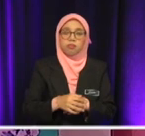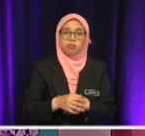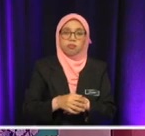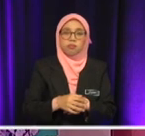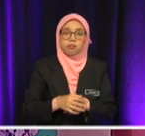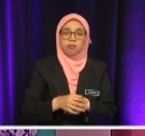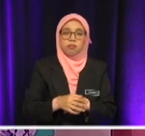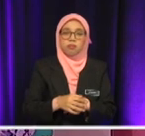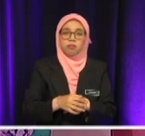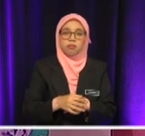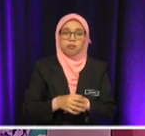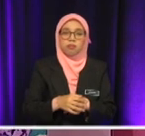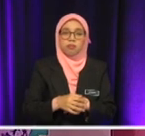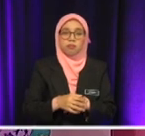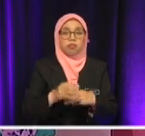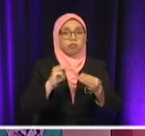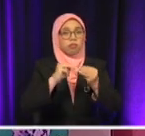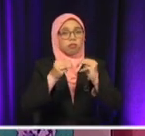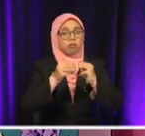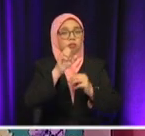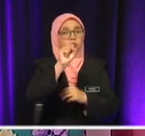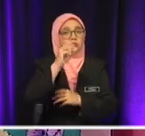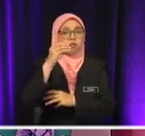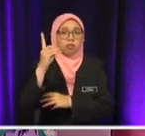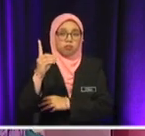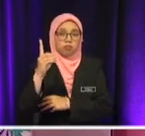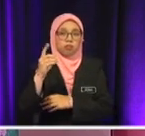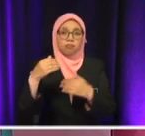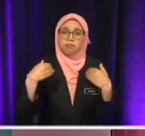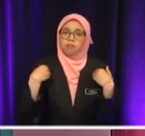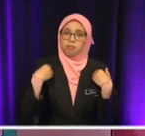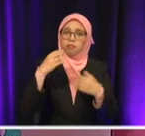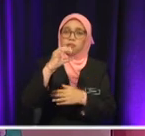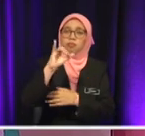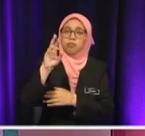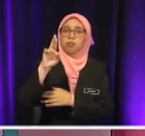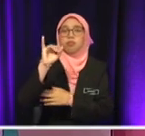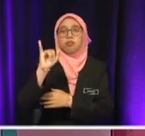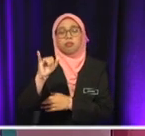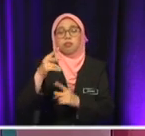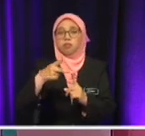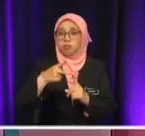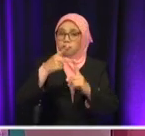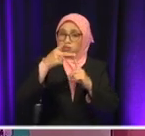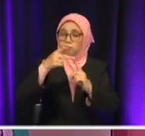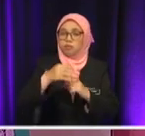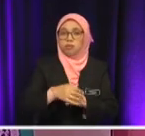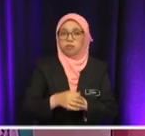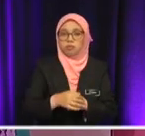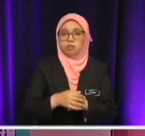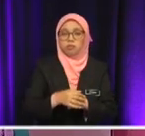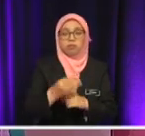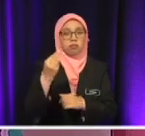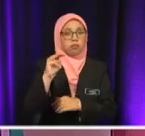yang sindrom Down. Okey, mereka ni ada ciri-ciri khusus tau, ada ciri-ciri tertentu, dan mereka